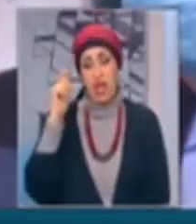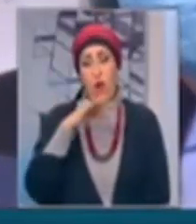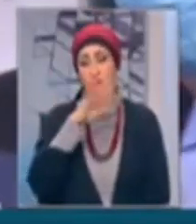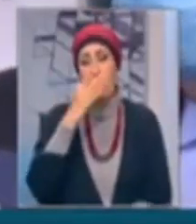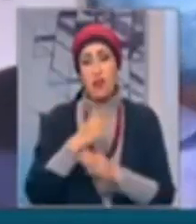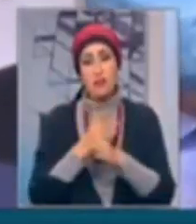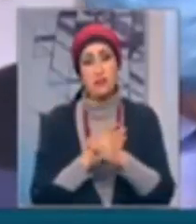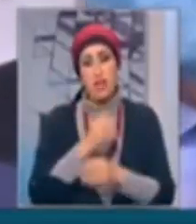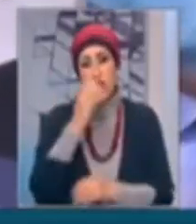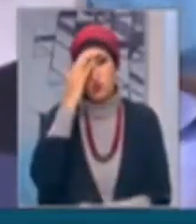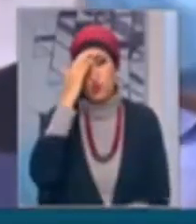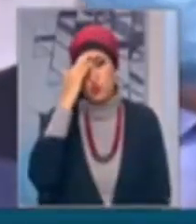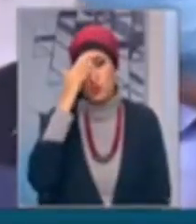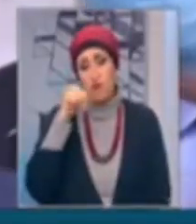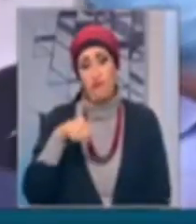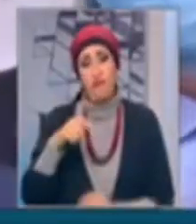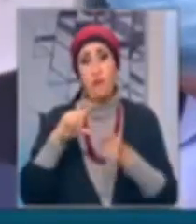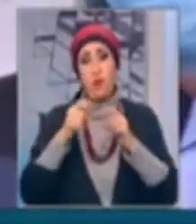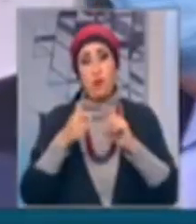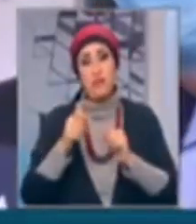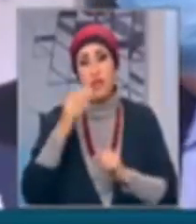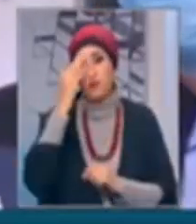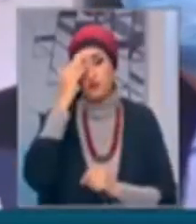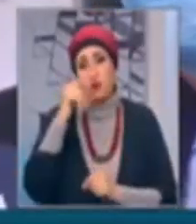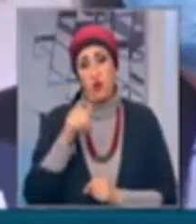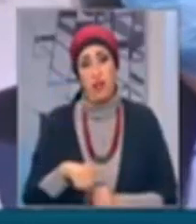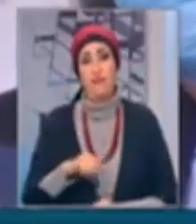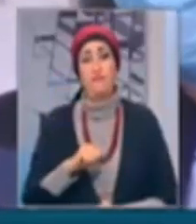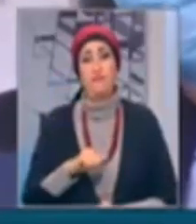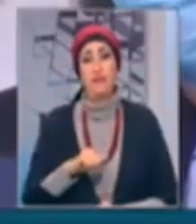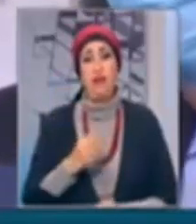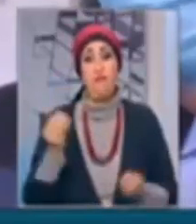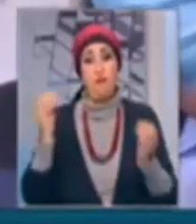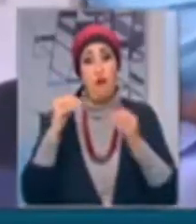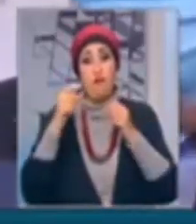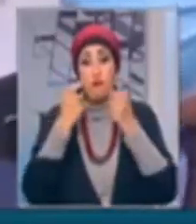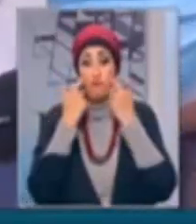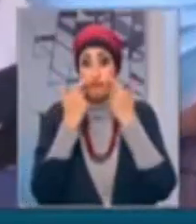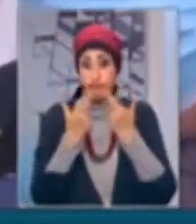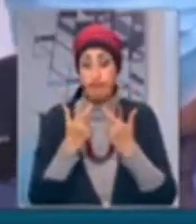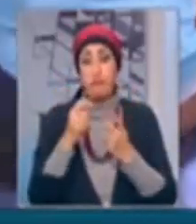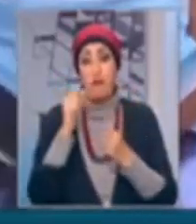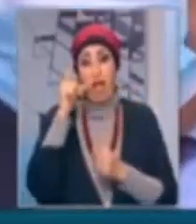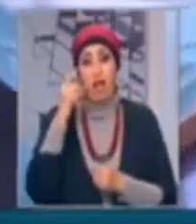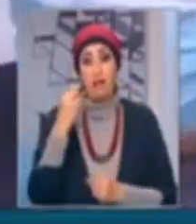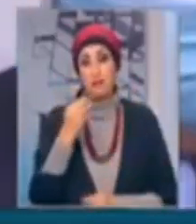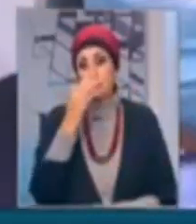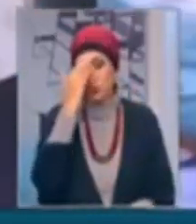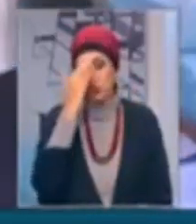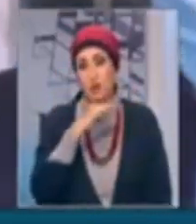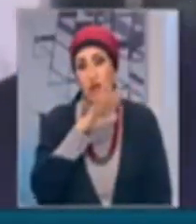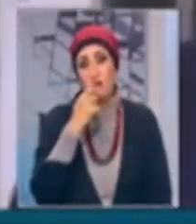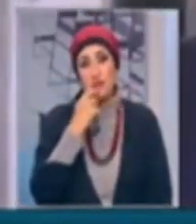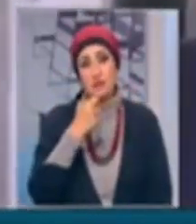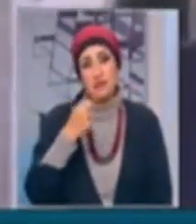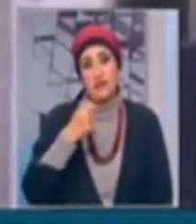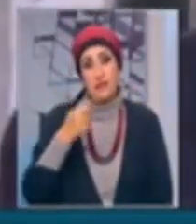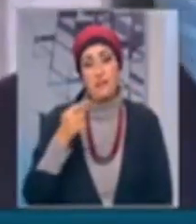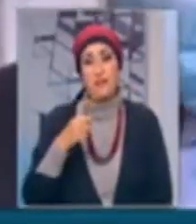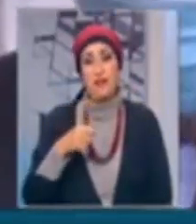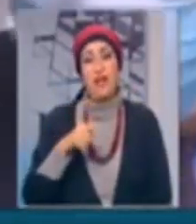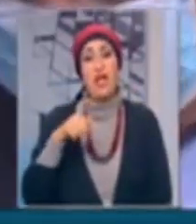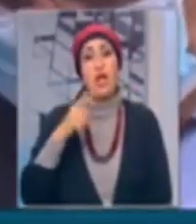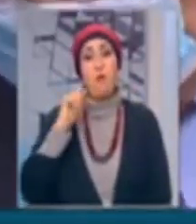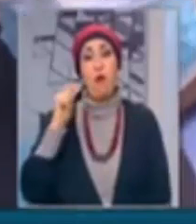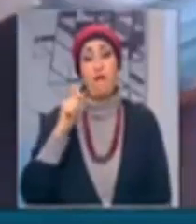تعاون وثيق جدا جدا، اللي خلانا احنا النهارده بنزود الوعي في لمحافظه بورسعيد. شكرا جزيلا. كل شكر حضرتك سياده اللواء عادل الغضبان